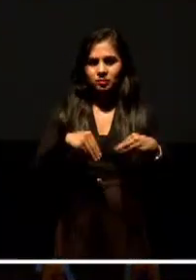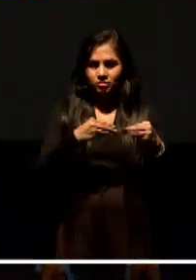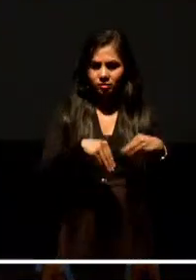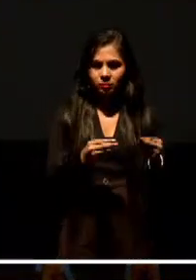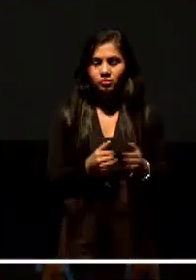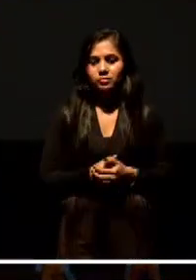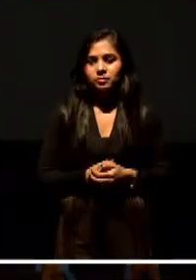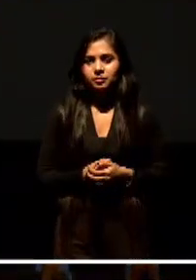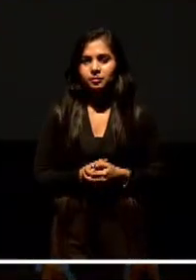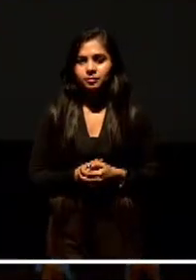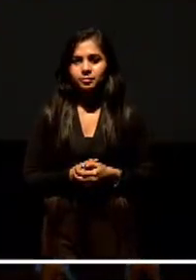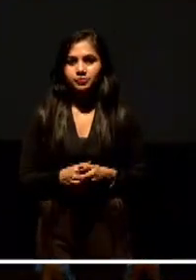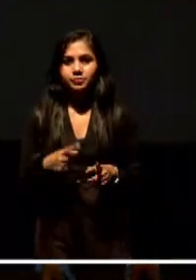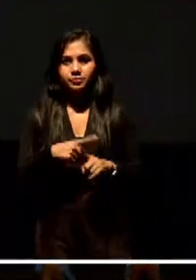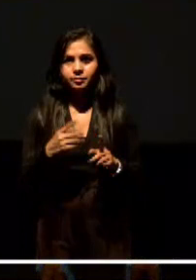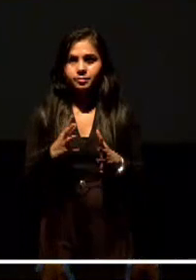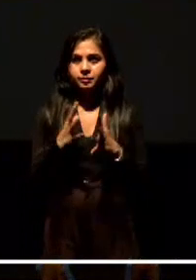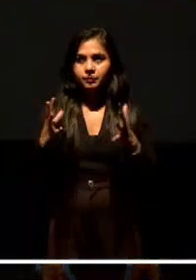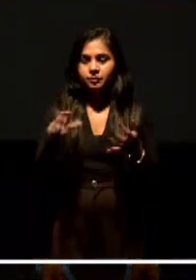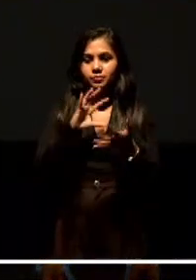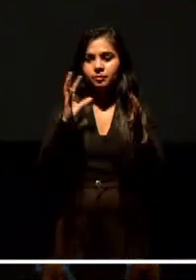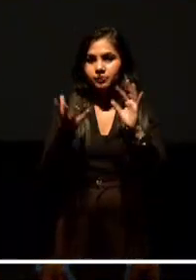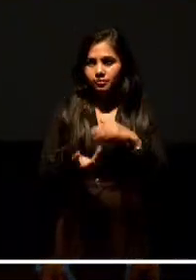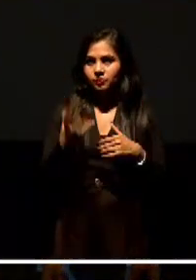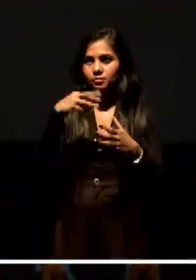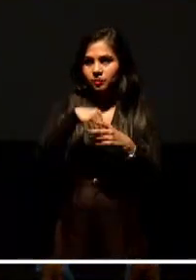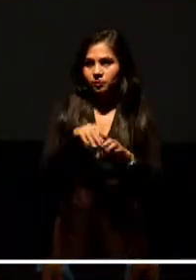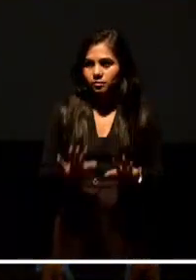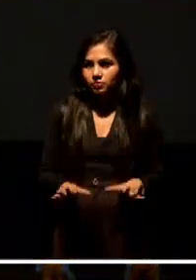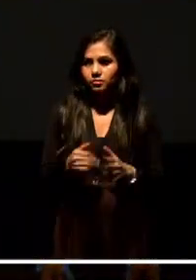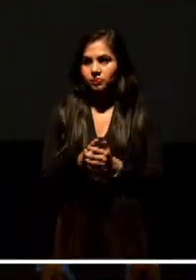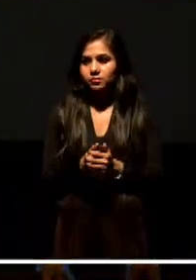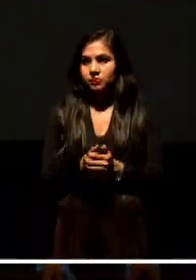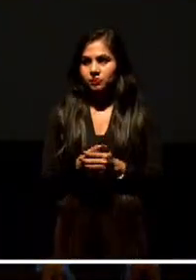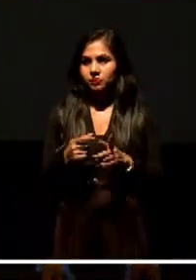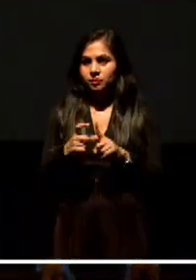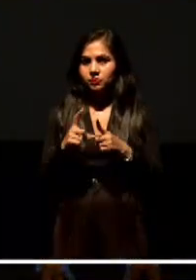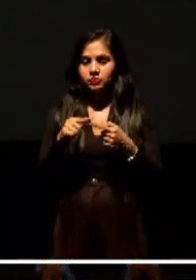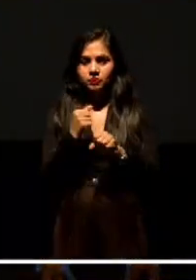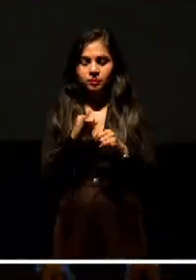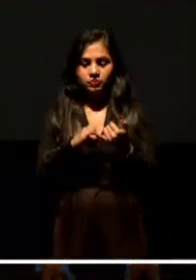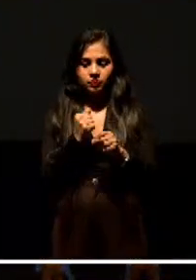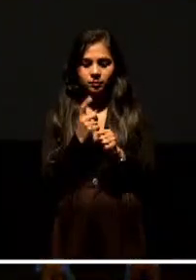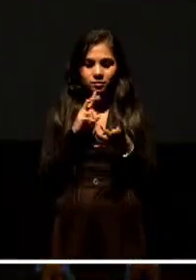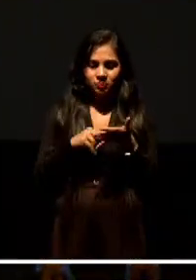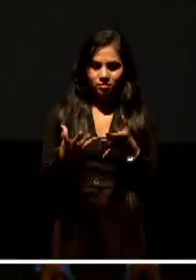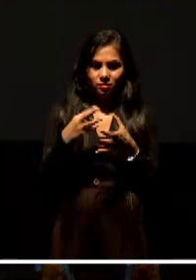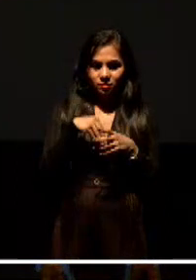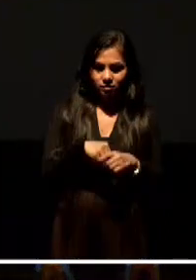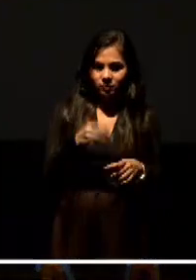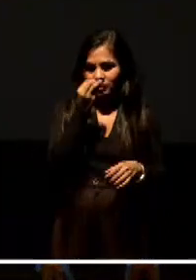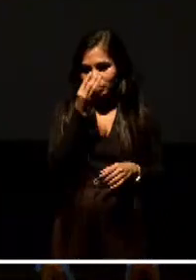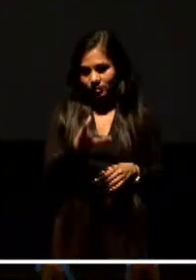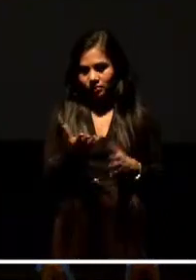जाना पड़ेगा। और सबसे बड़ी बात, जो यूनिवर्सल हार्डवेयर है, जो यूनिवर्सल डिजाइन है, उसको लेकर हम चलेंगे तो ज्यादा अच्छा रहेगा।